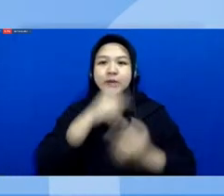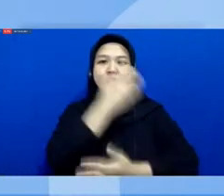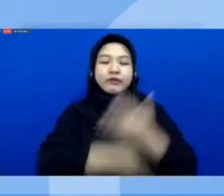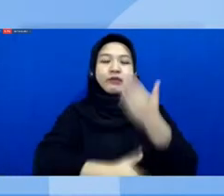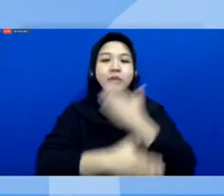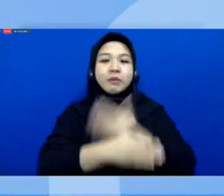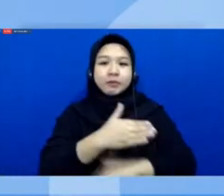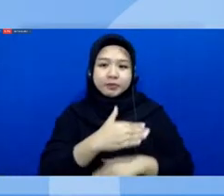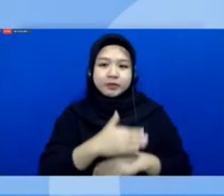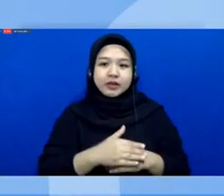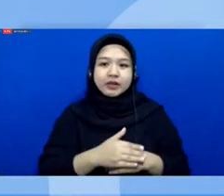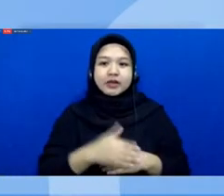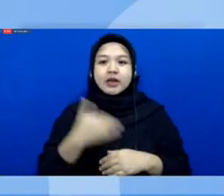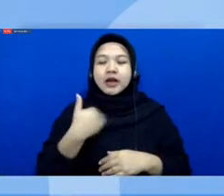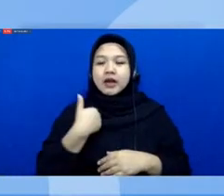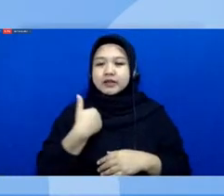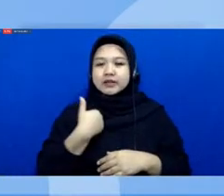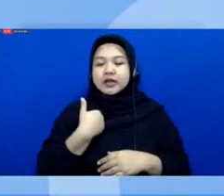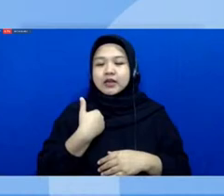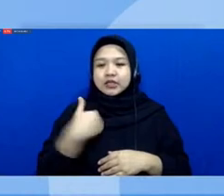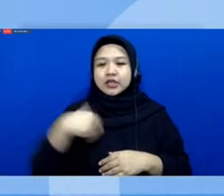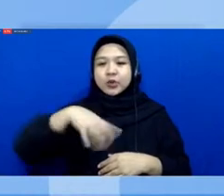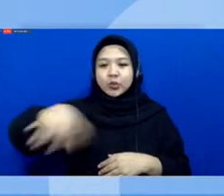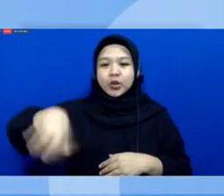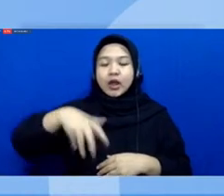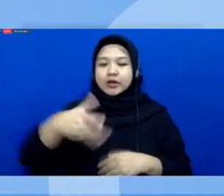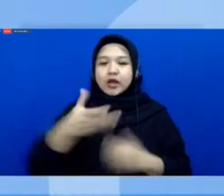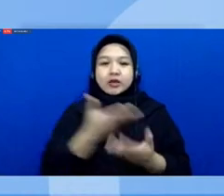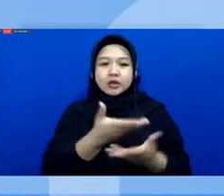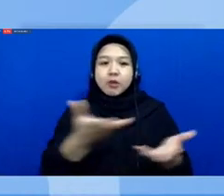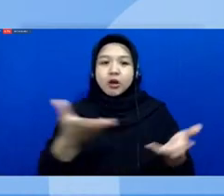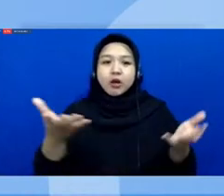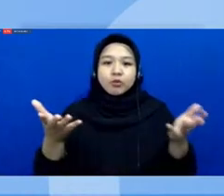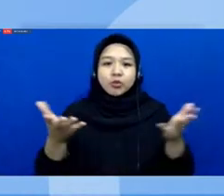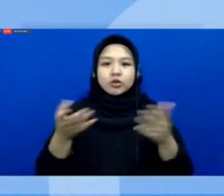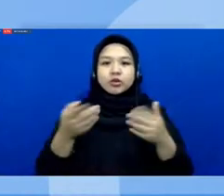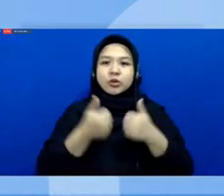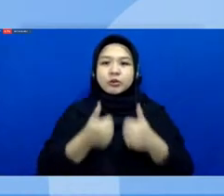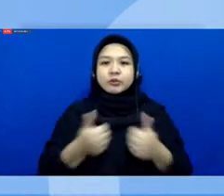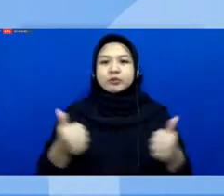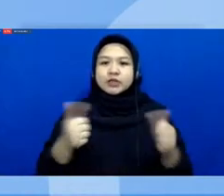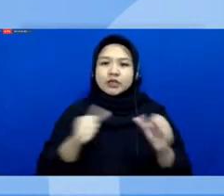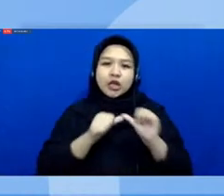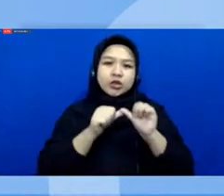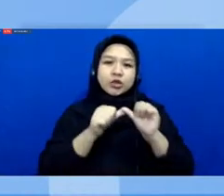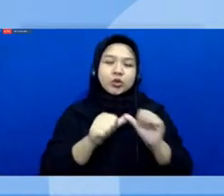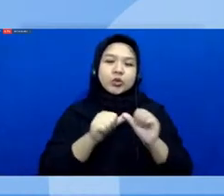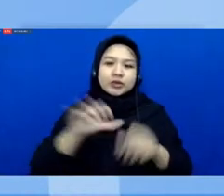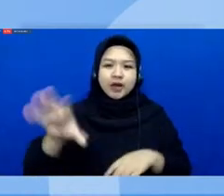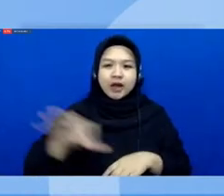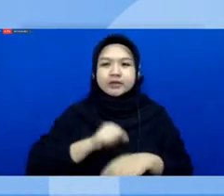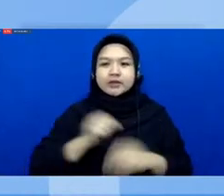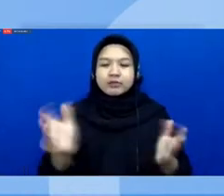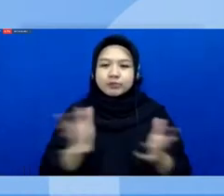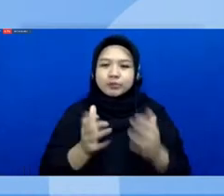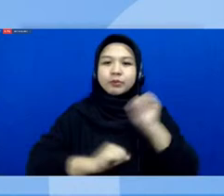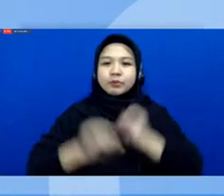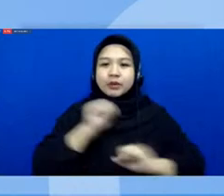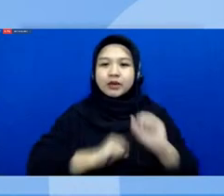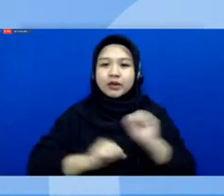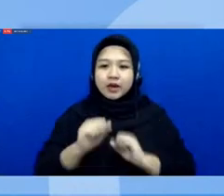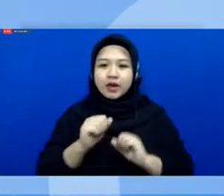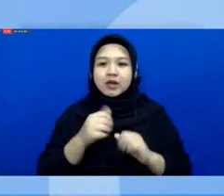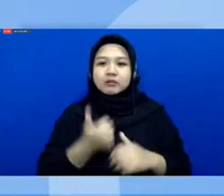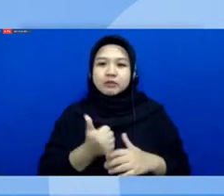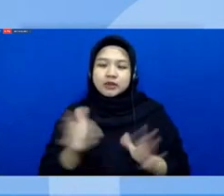di wilayah dimanapun berada itu bisa terus diajak, digerakkan, dan dirangkul